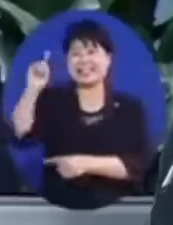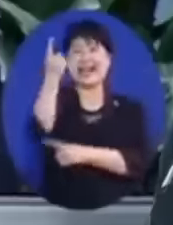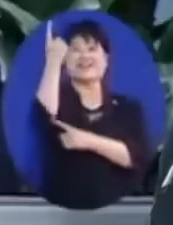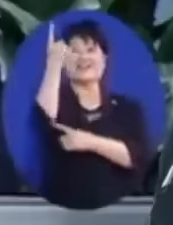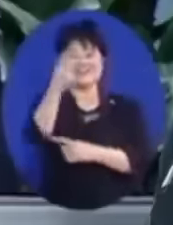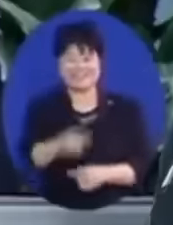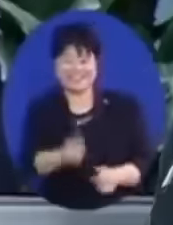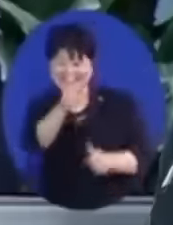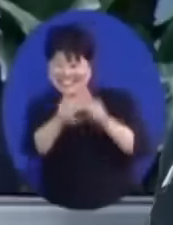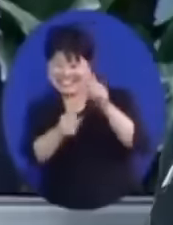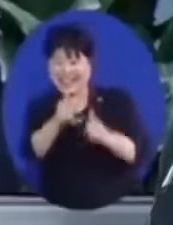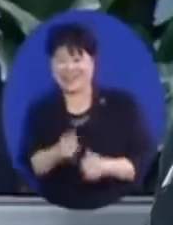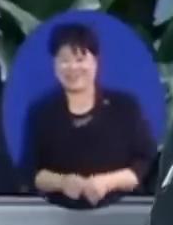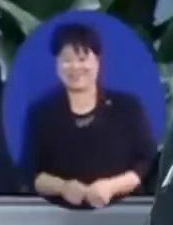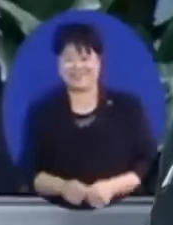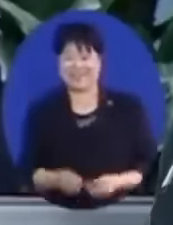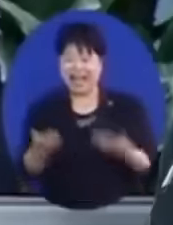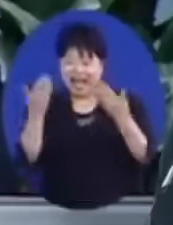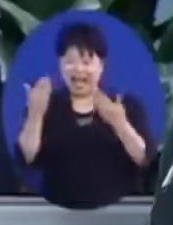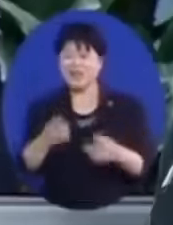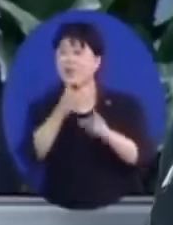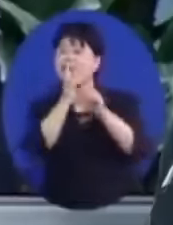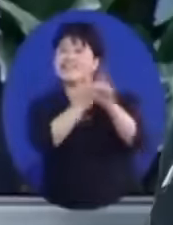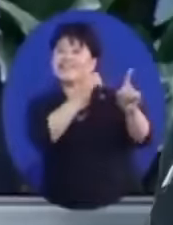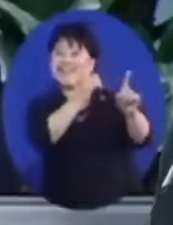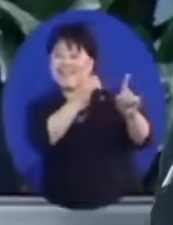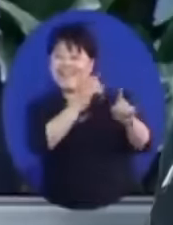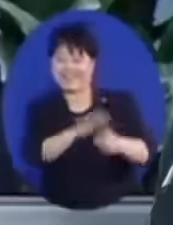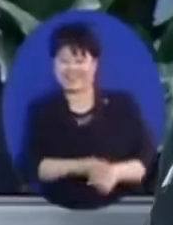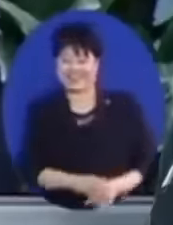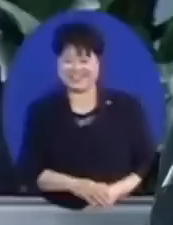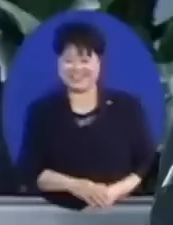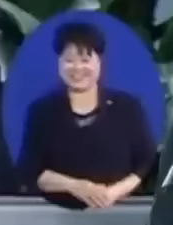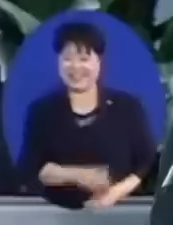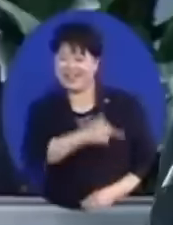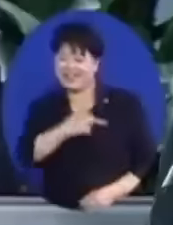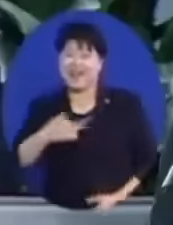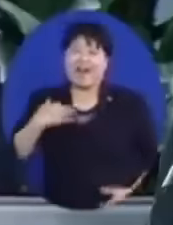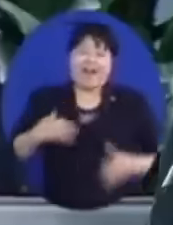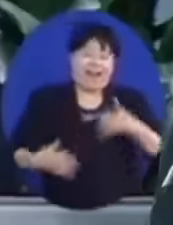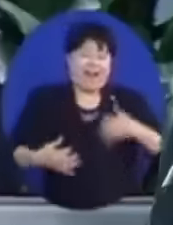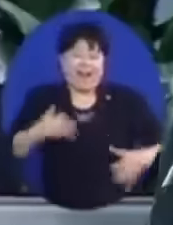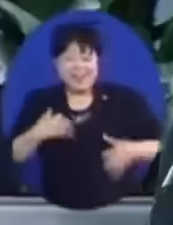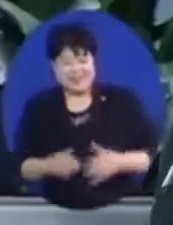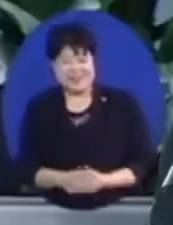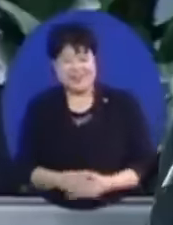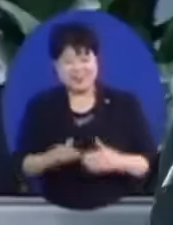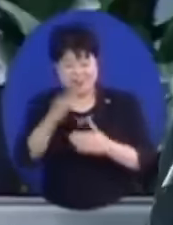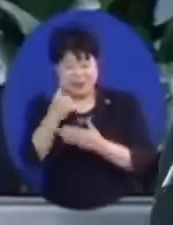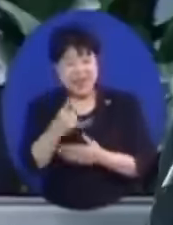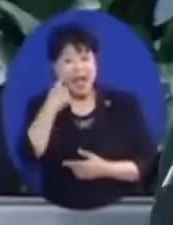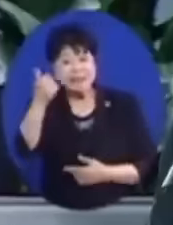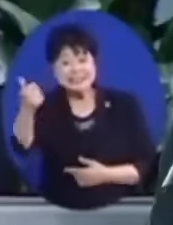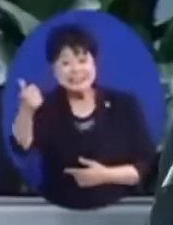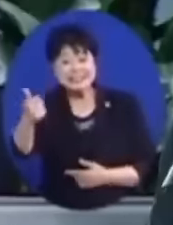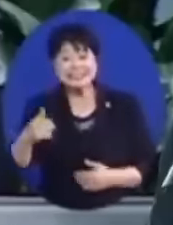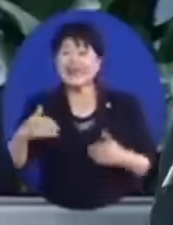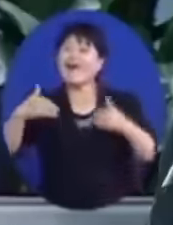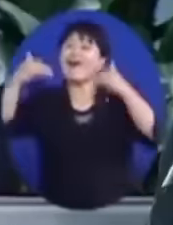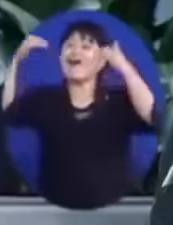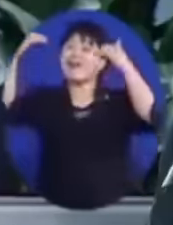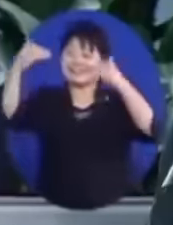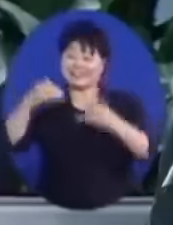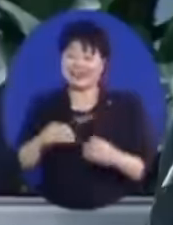했는데 동네 중학교가 야구 시합에서 이겼습니다. 너무 내가 기분이 좋아서 집에 오니까 아버님이